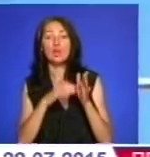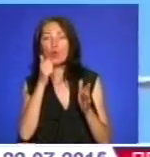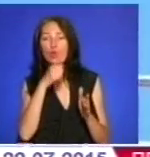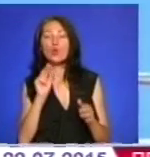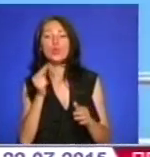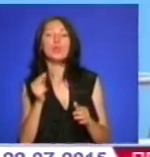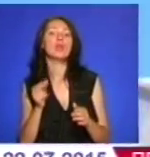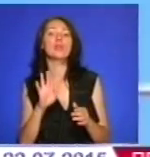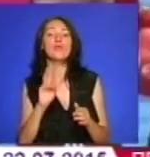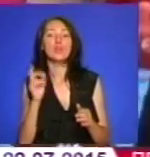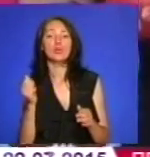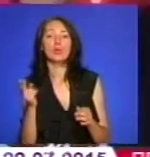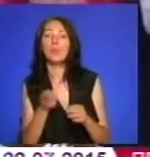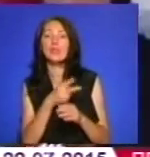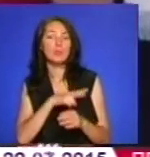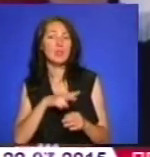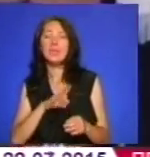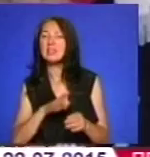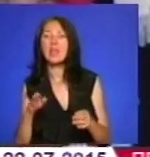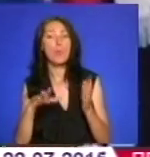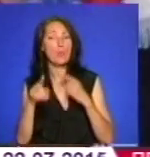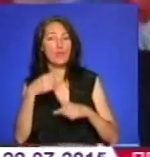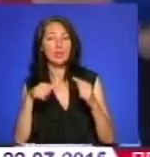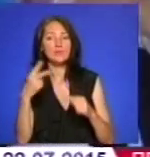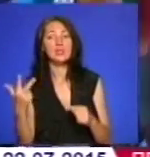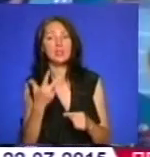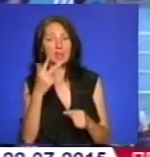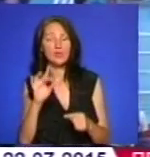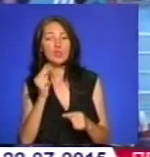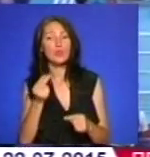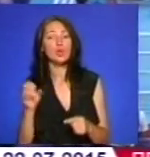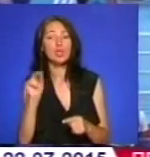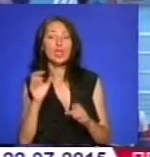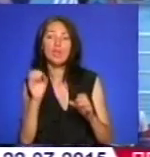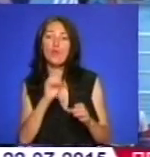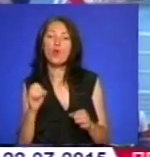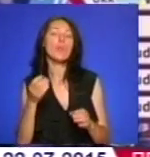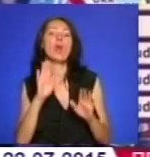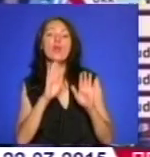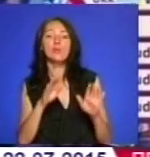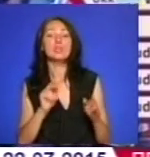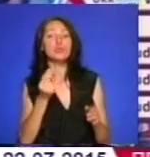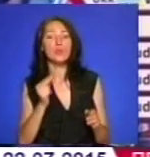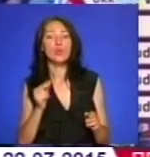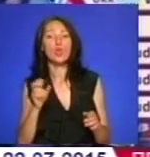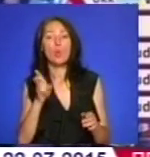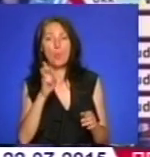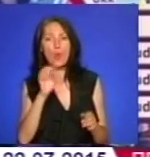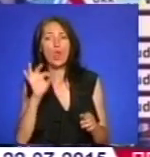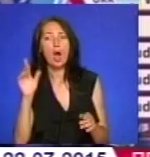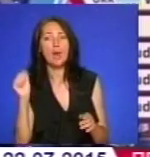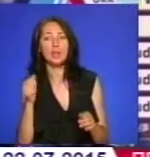чемпіонатів Віктор без медалей не повертався. Він триразовий чемпіон Європи, віце-чемпіон світу в Болгарії. Поразки бувають